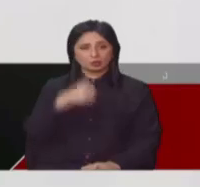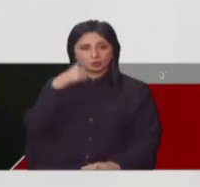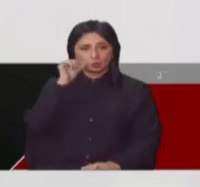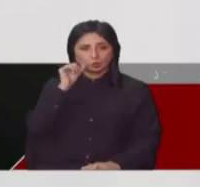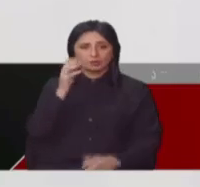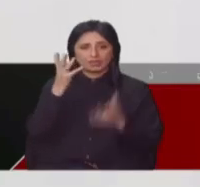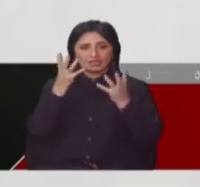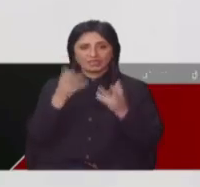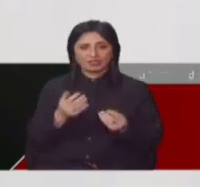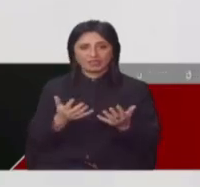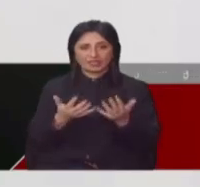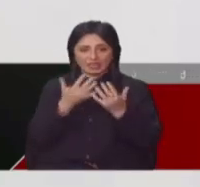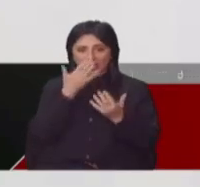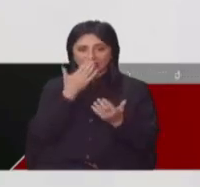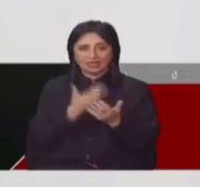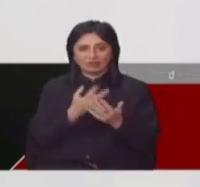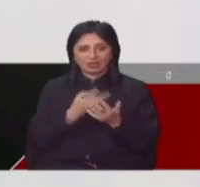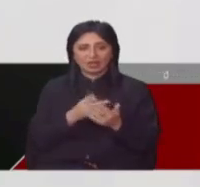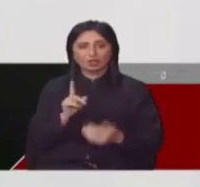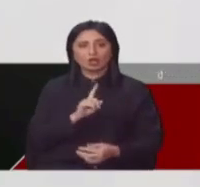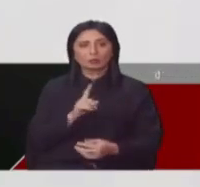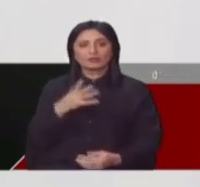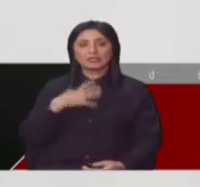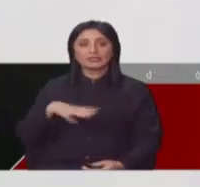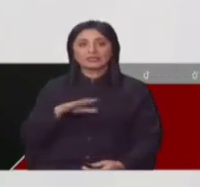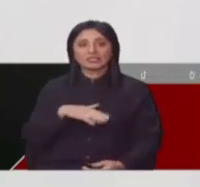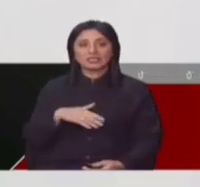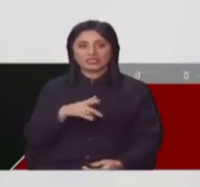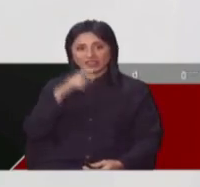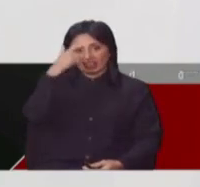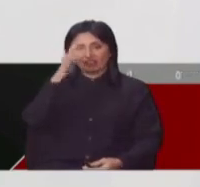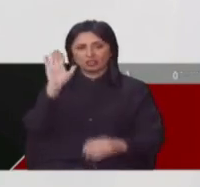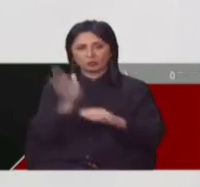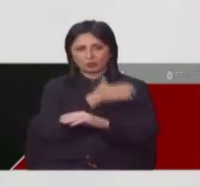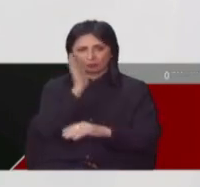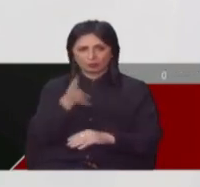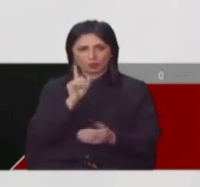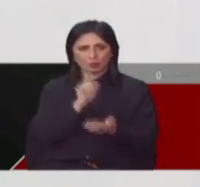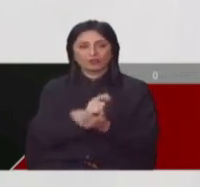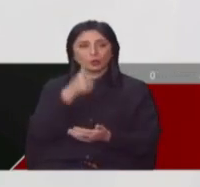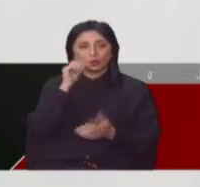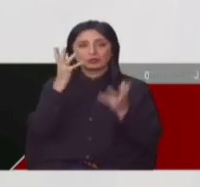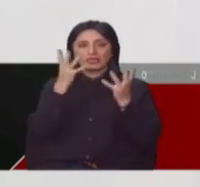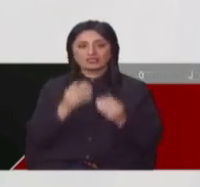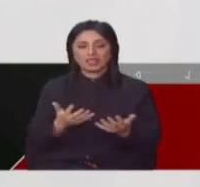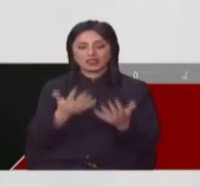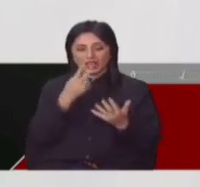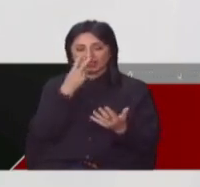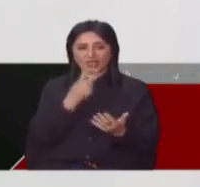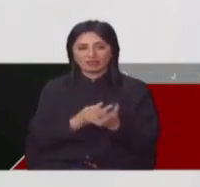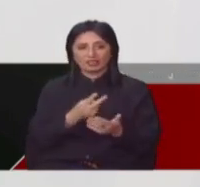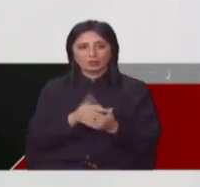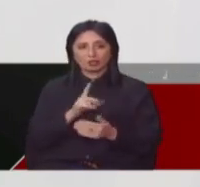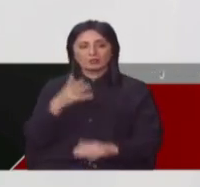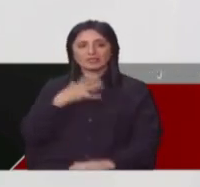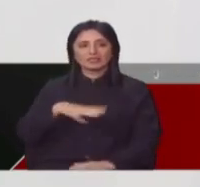გუშინდელმა დღემ ნათლად დაგვანახა, რომ საქართველო იშორებს ბიძინა ივანიშვილს. გუშინდელმა დღემ ნათლად დაგვანახა,